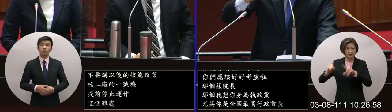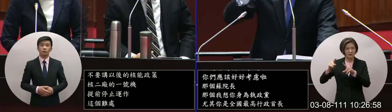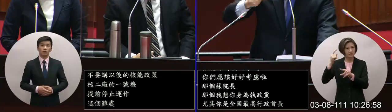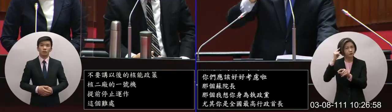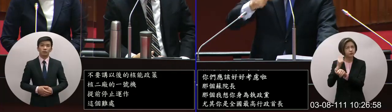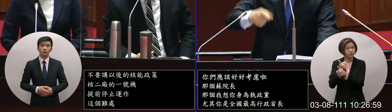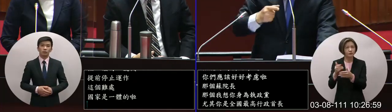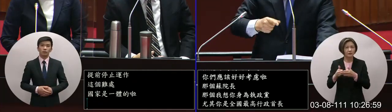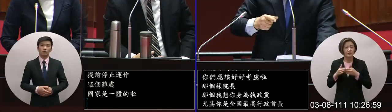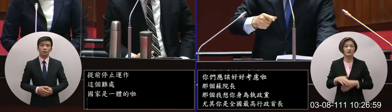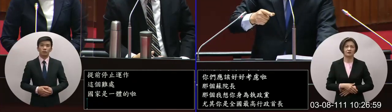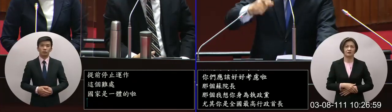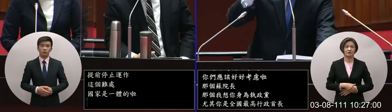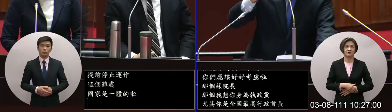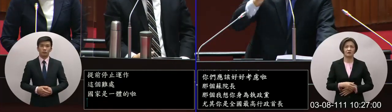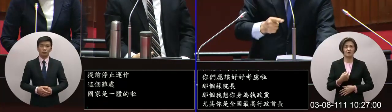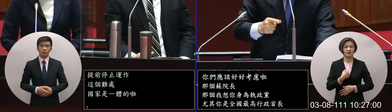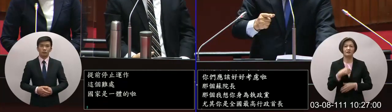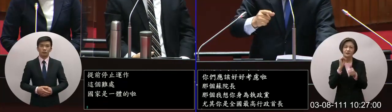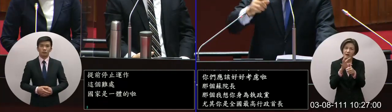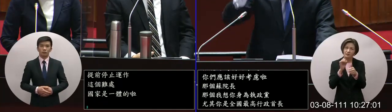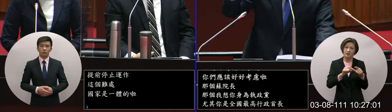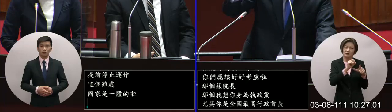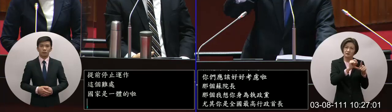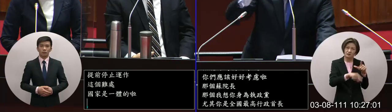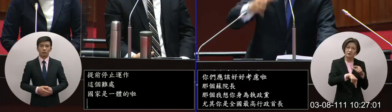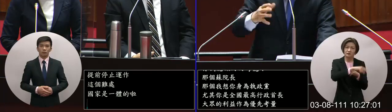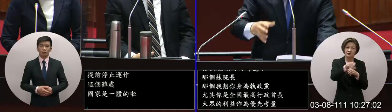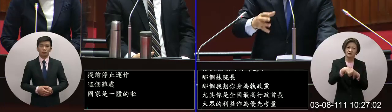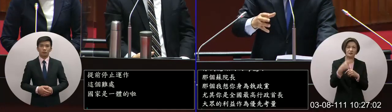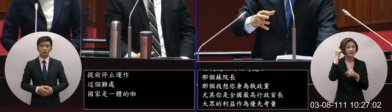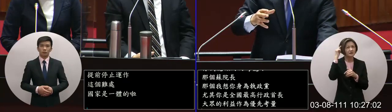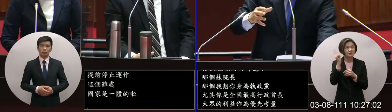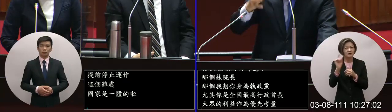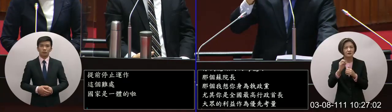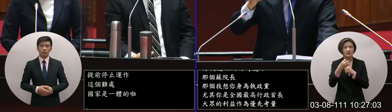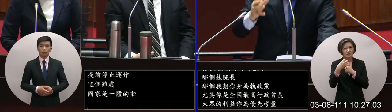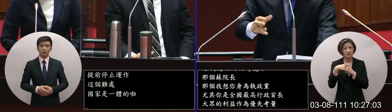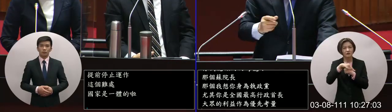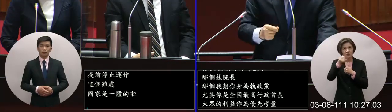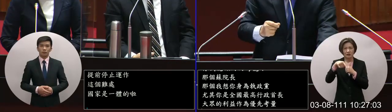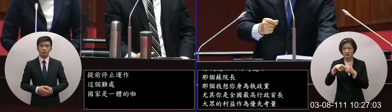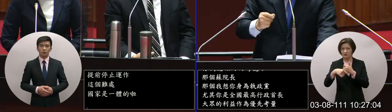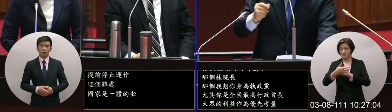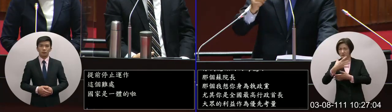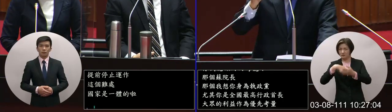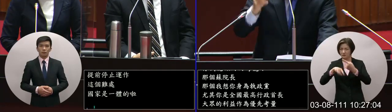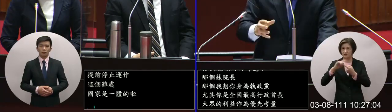说工商团体他们的建议，你应该把它纳入，说